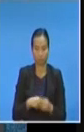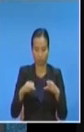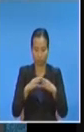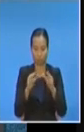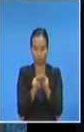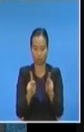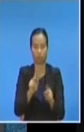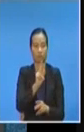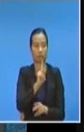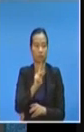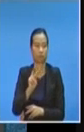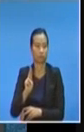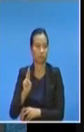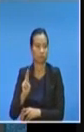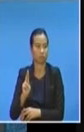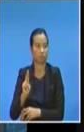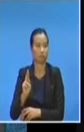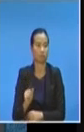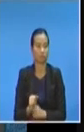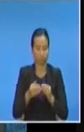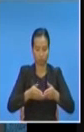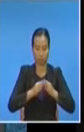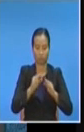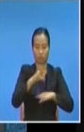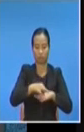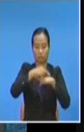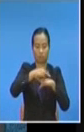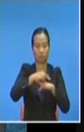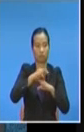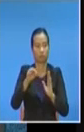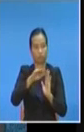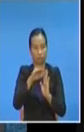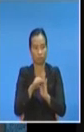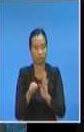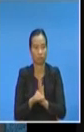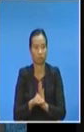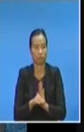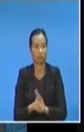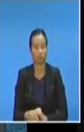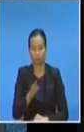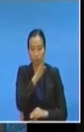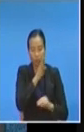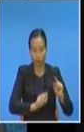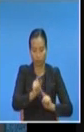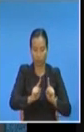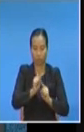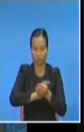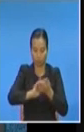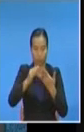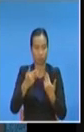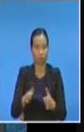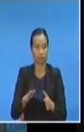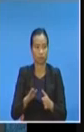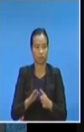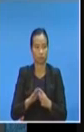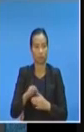ของกตร.นะครับแต่การแต่งตั้งก็จะดำเนินไปนะครับเมื่อประเมินแล้วเนี่ยห